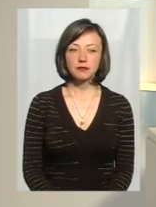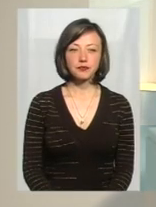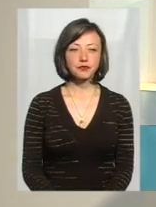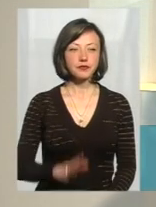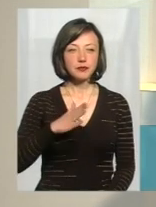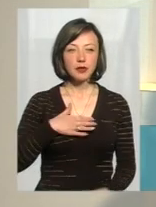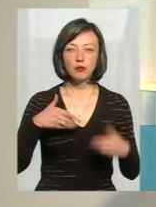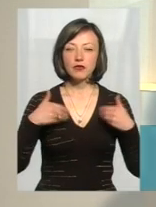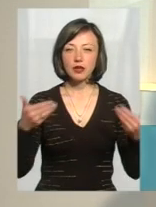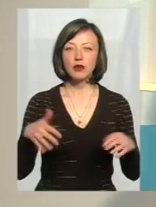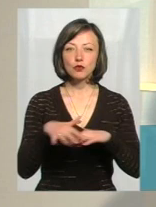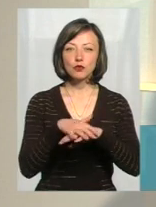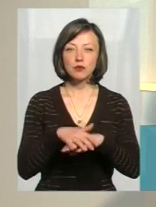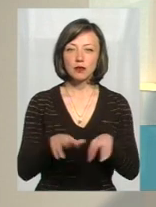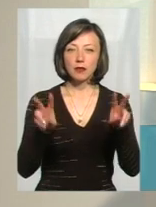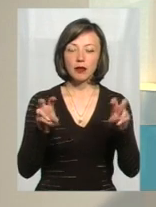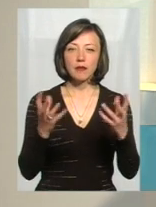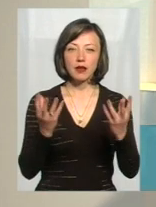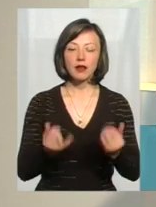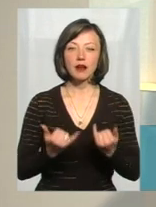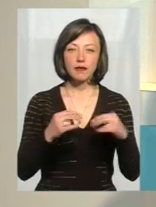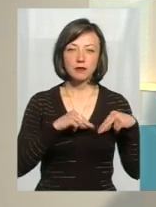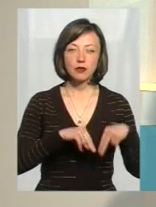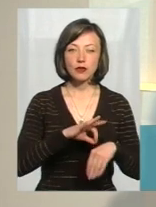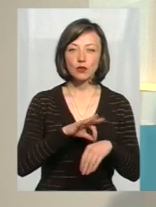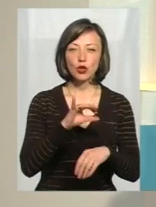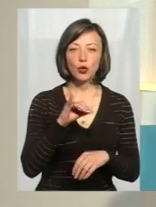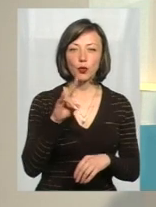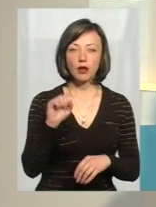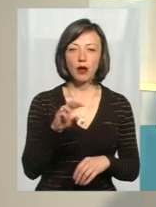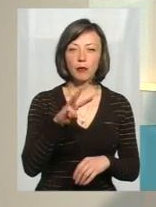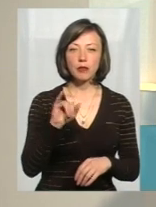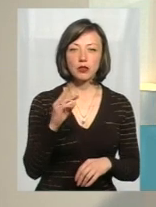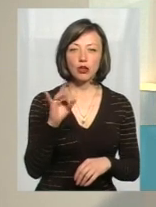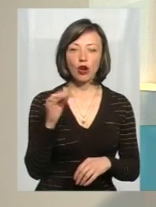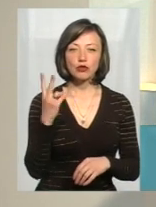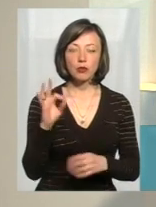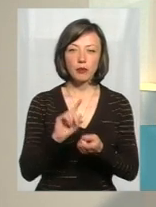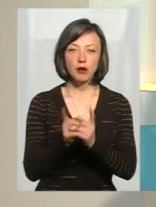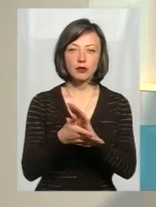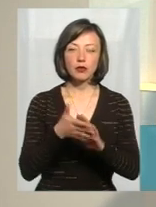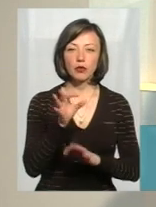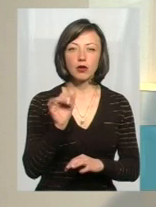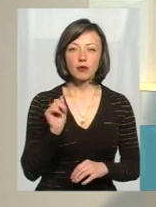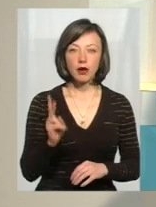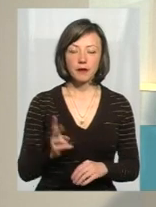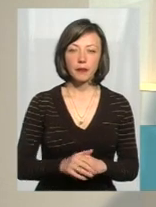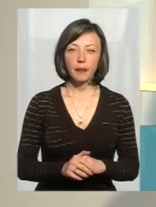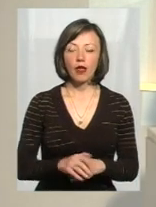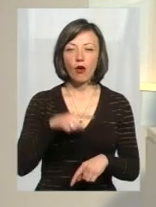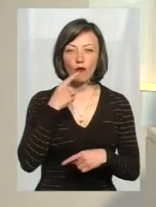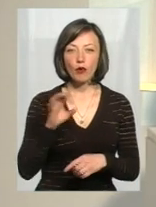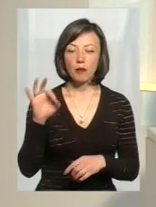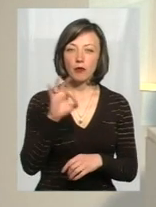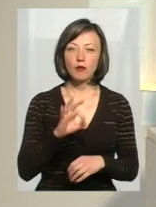Мої вітання на Суспільному. Тема дня. Сьогодні для вас у студії працює ведуча інометражка, переклад на мову жестів Ольга Рибак.